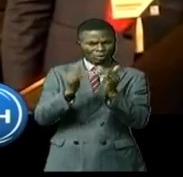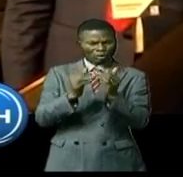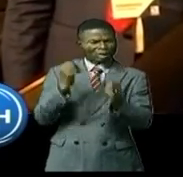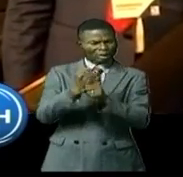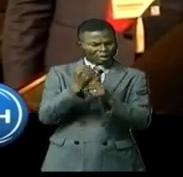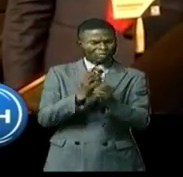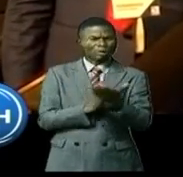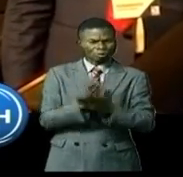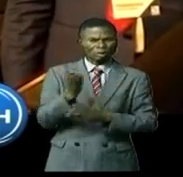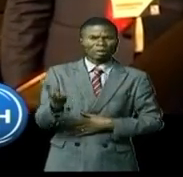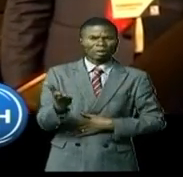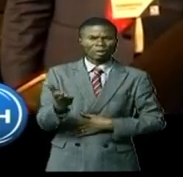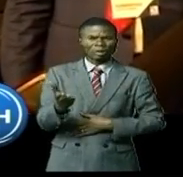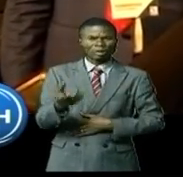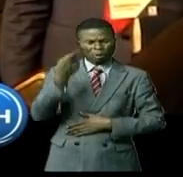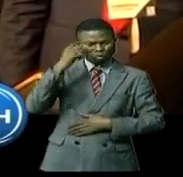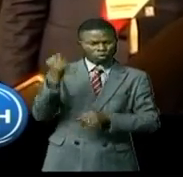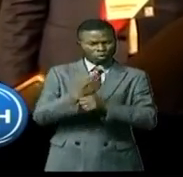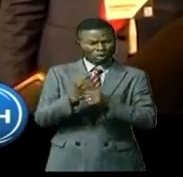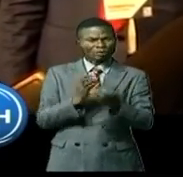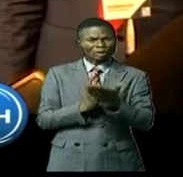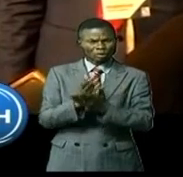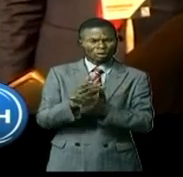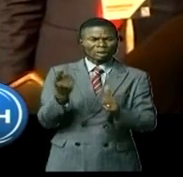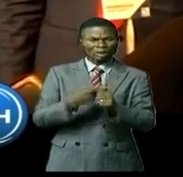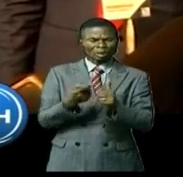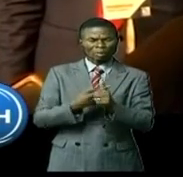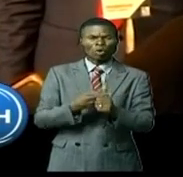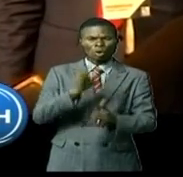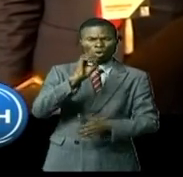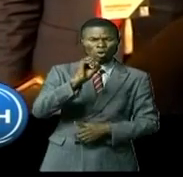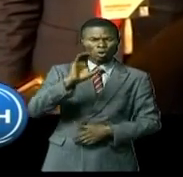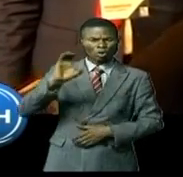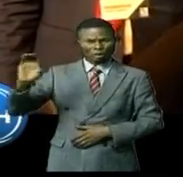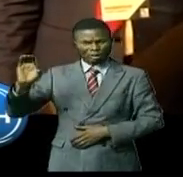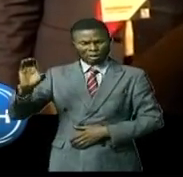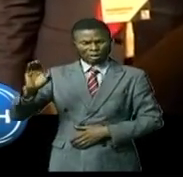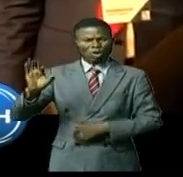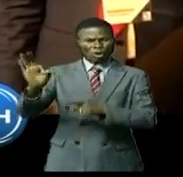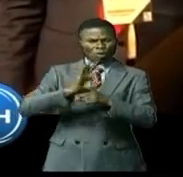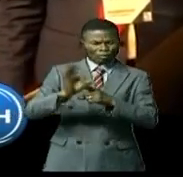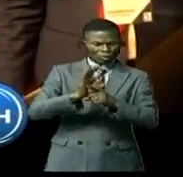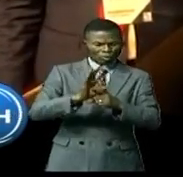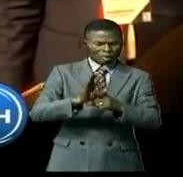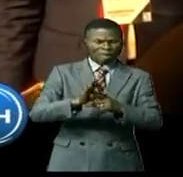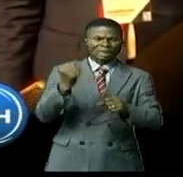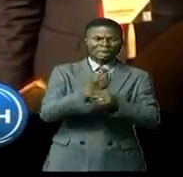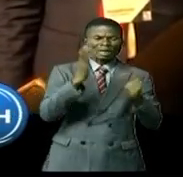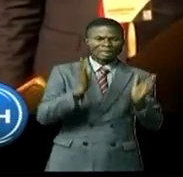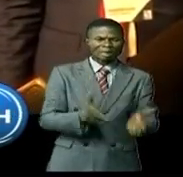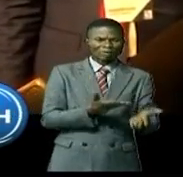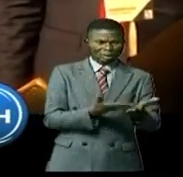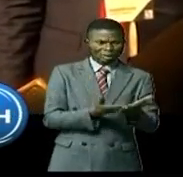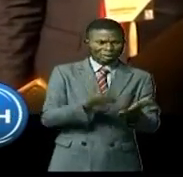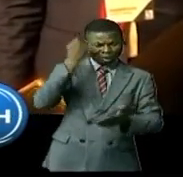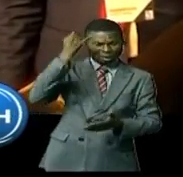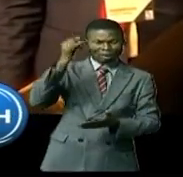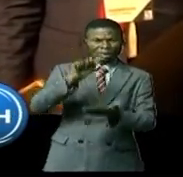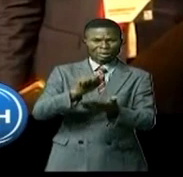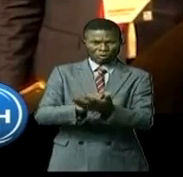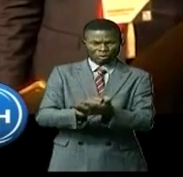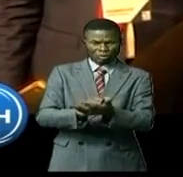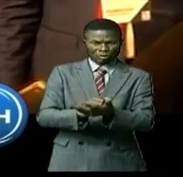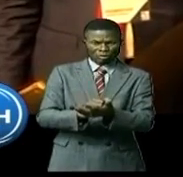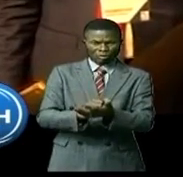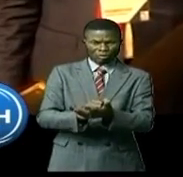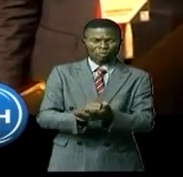son rôle. Et pour jouer son rôle, l'OCC devait former son personnel. Et c'est dans cette vision-là,